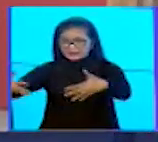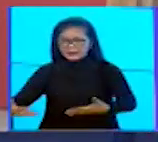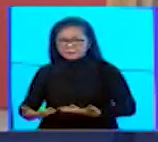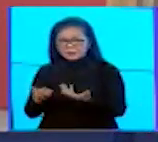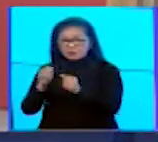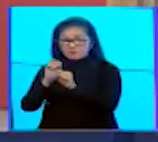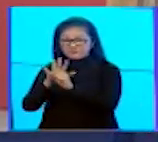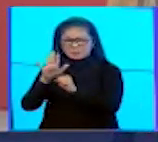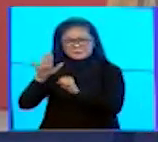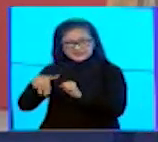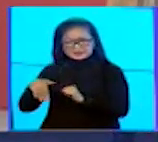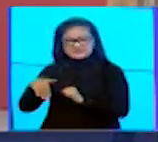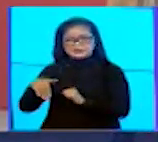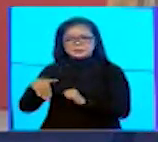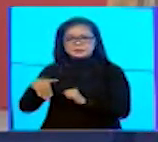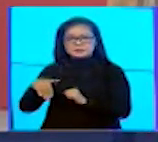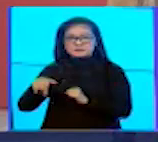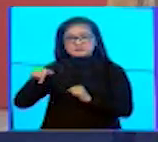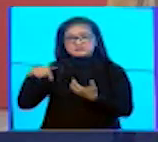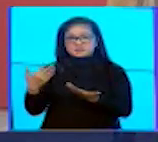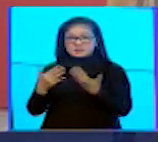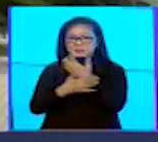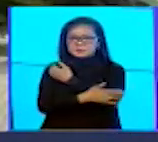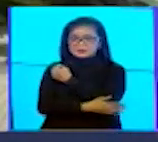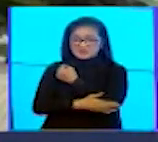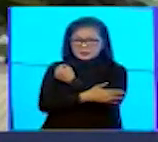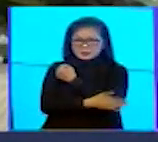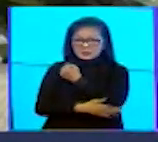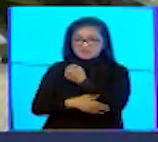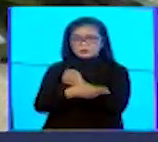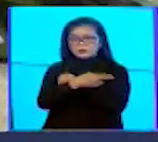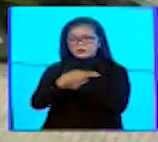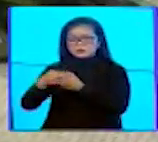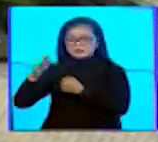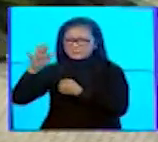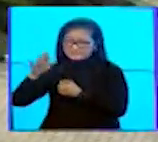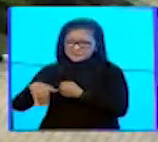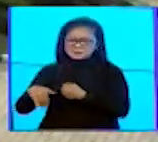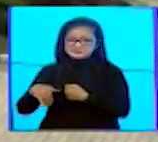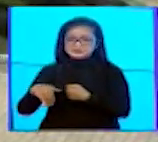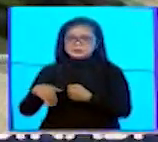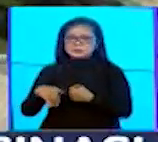di negara kita. Oleh sebab itu kita tetap harus